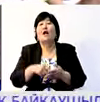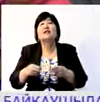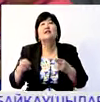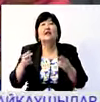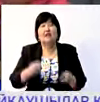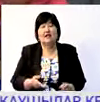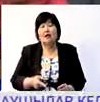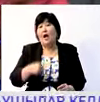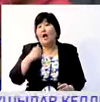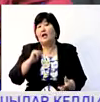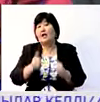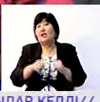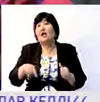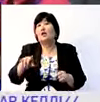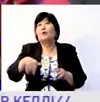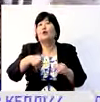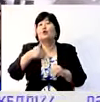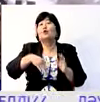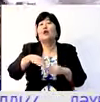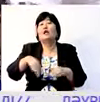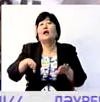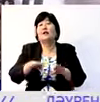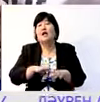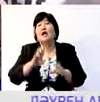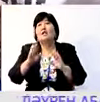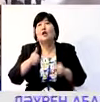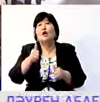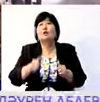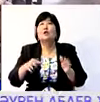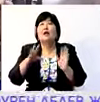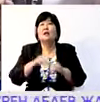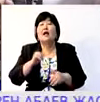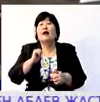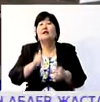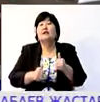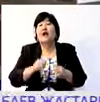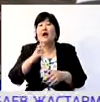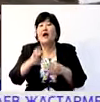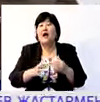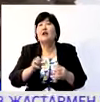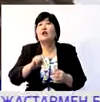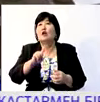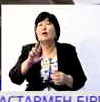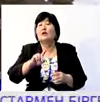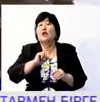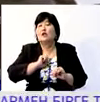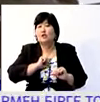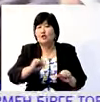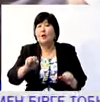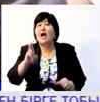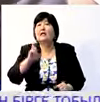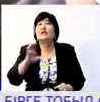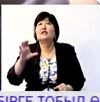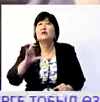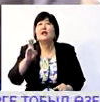келдім. Аталмыш жарыс республикада ең жоғары дәрежедегі шахмат турнирлерінің қатарына енеді. Сайысқа әлем және Азияның бірнеше дүркін чемпиондары Әсел